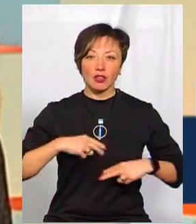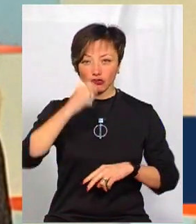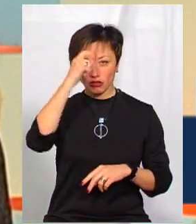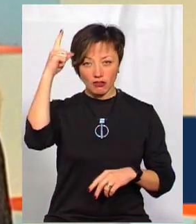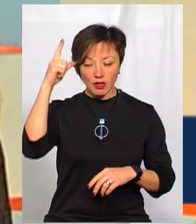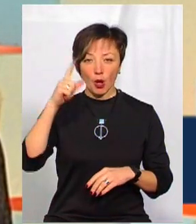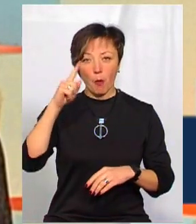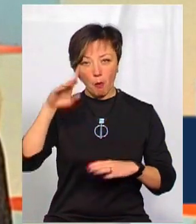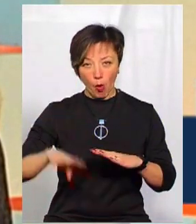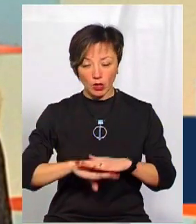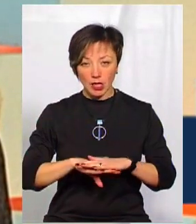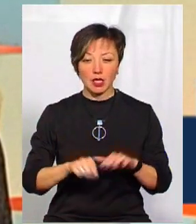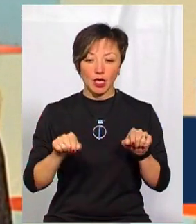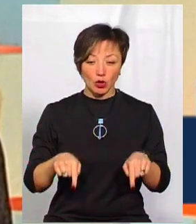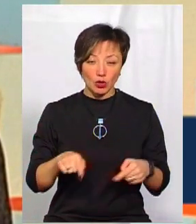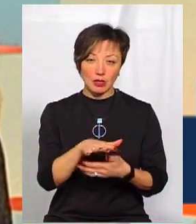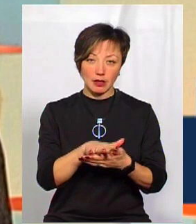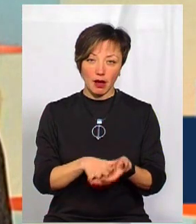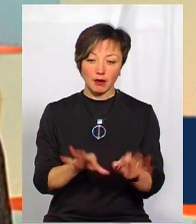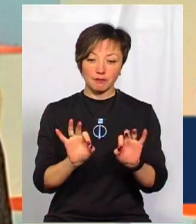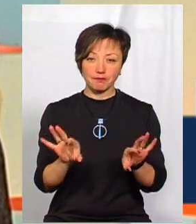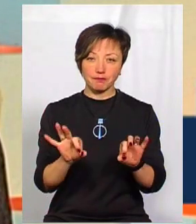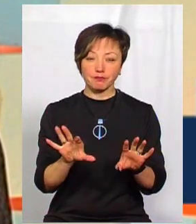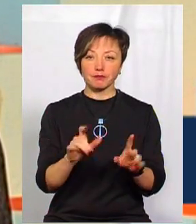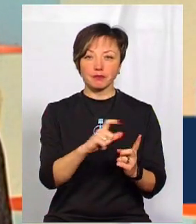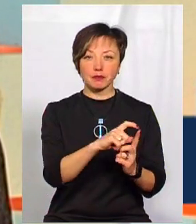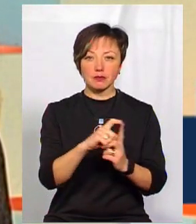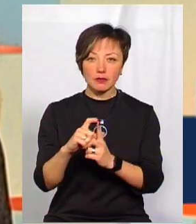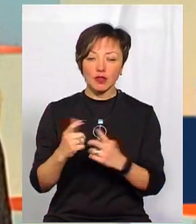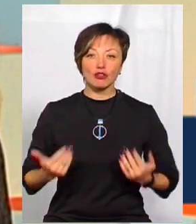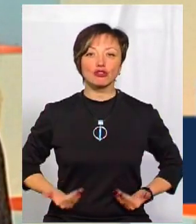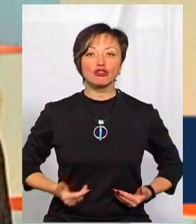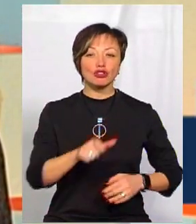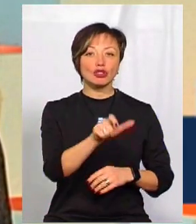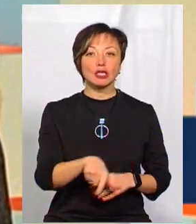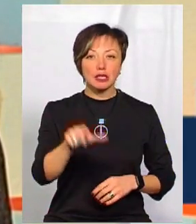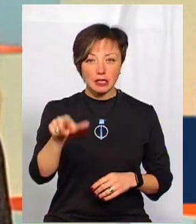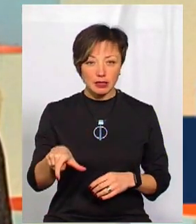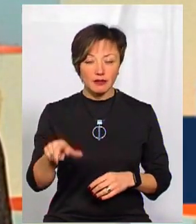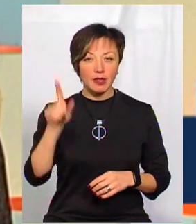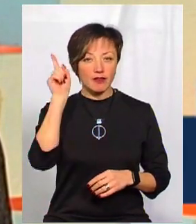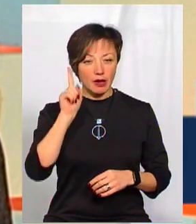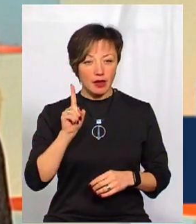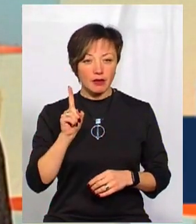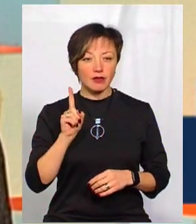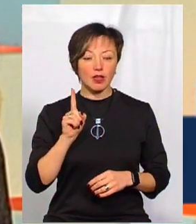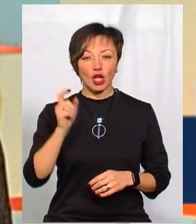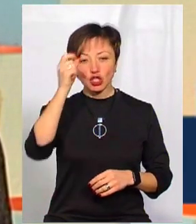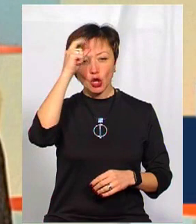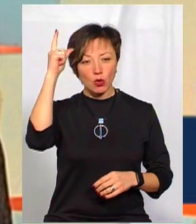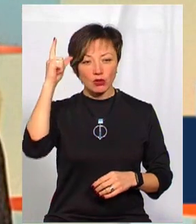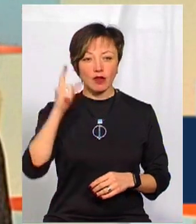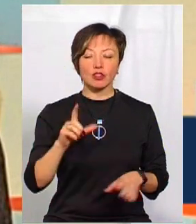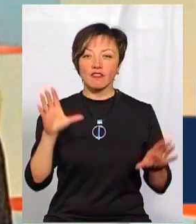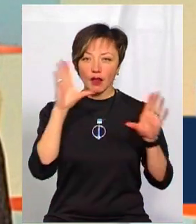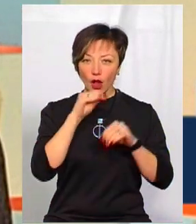чехословацьких поданих. І тут далі приводиться декілька цитат тих жителів, тих євреїв Чехословаччини,